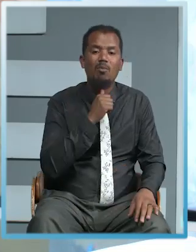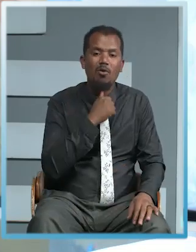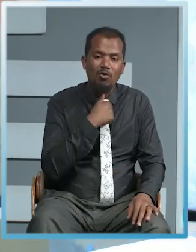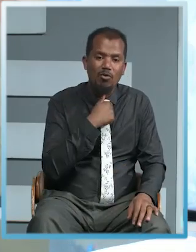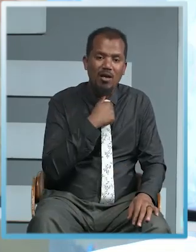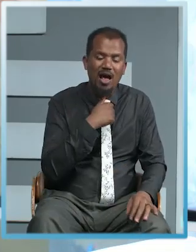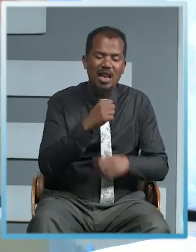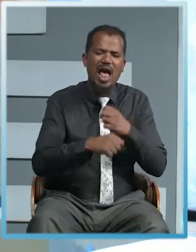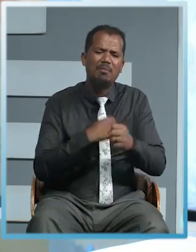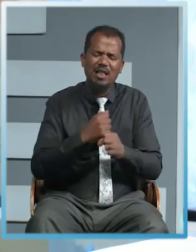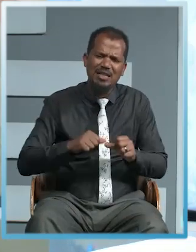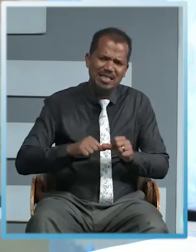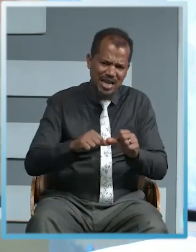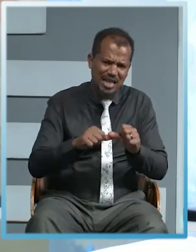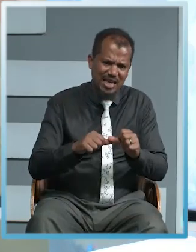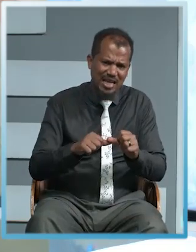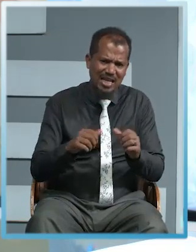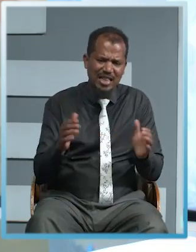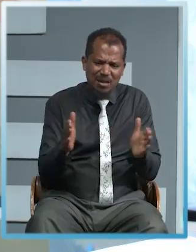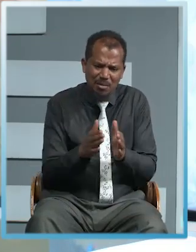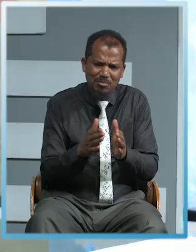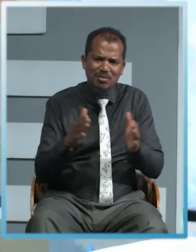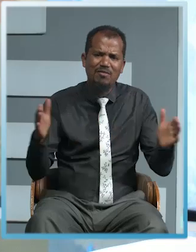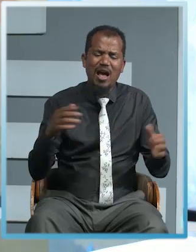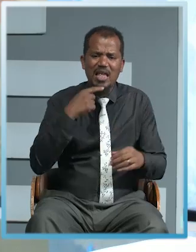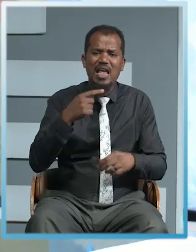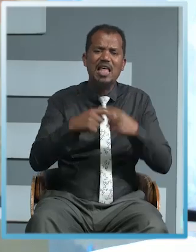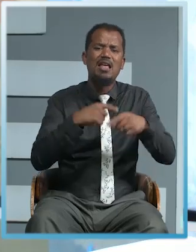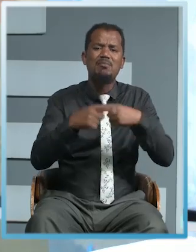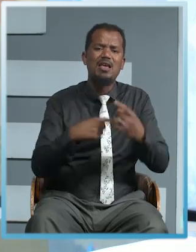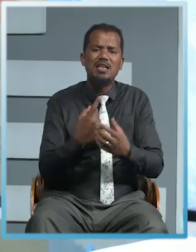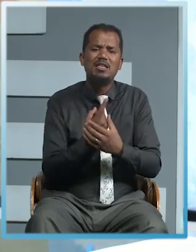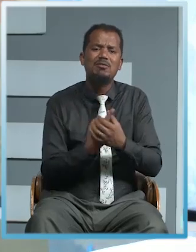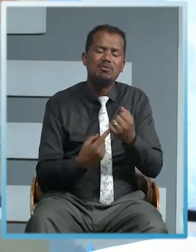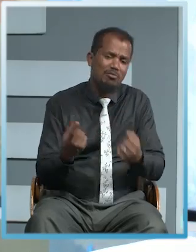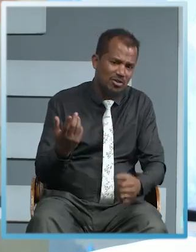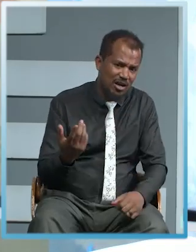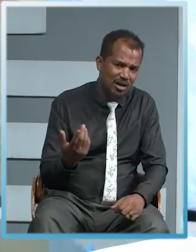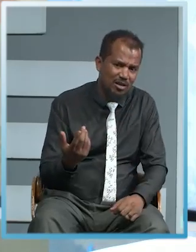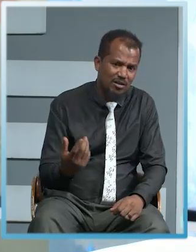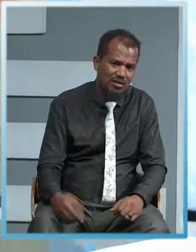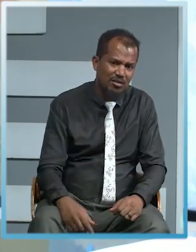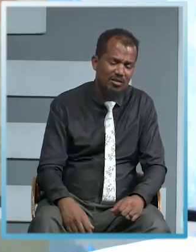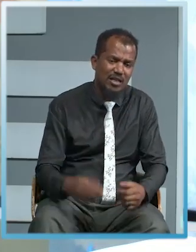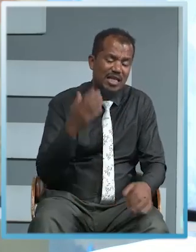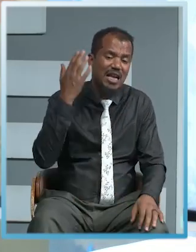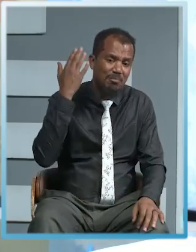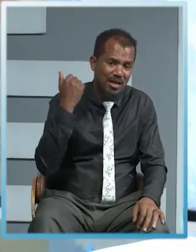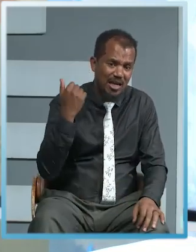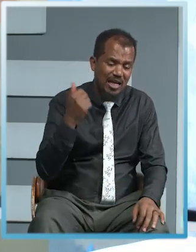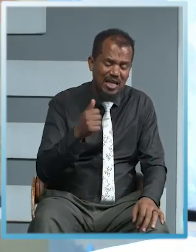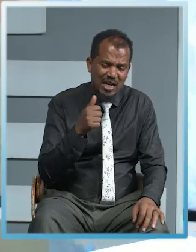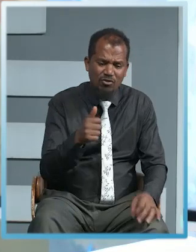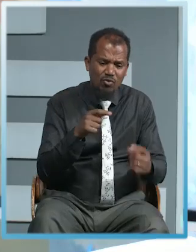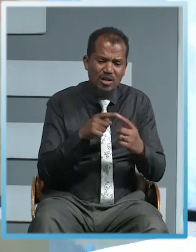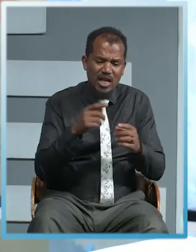በኦሮሚያም ለአመታት የዘለቀ እንግዲህ ከጠበብ ሰፋ ያለ የሚሄድ ቤንሻንጉል ጉሙዝ እንዱ የነበረ